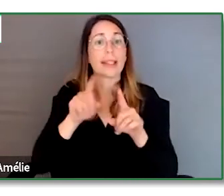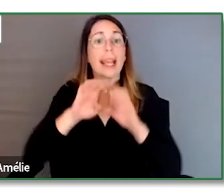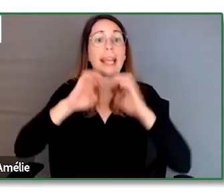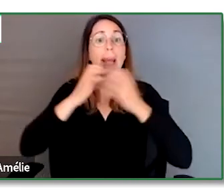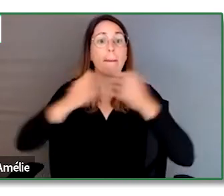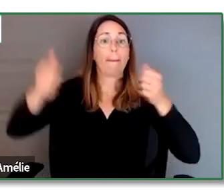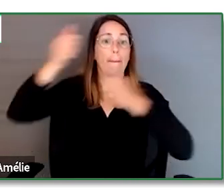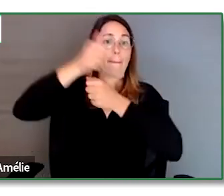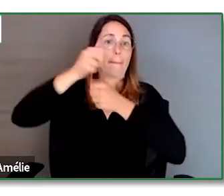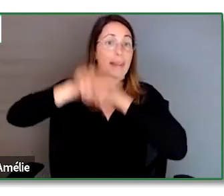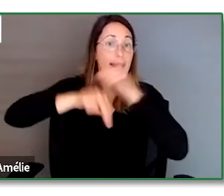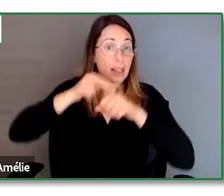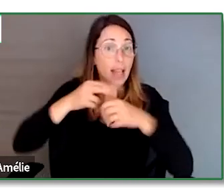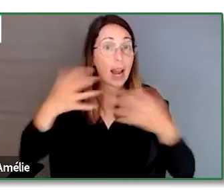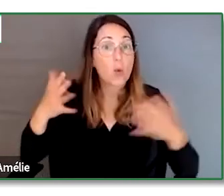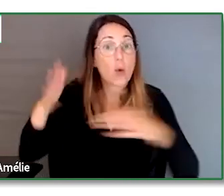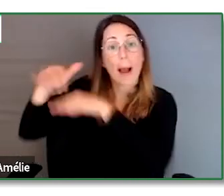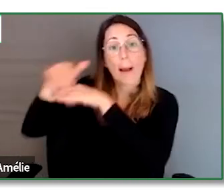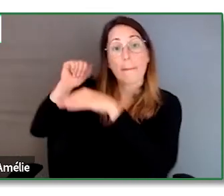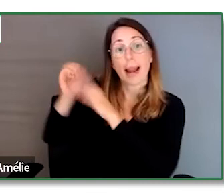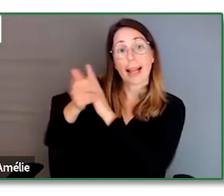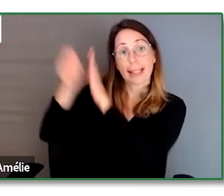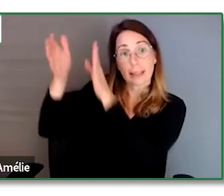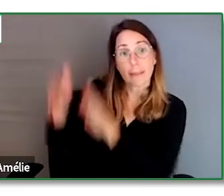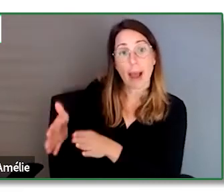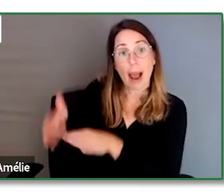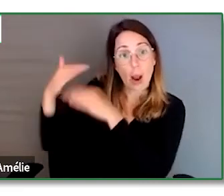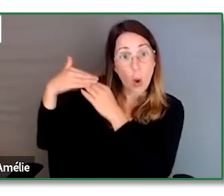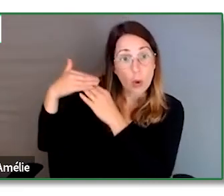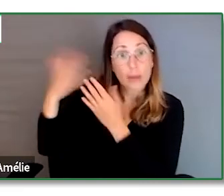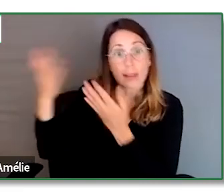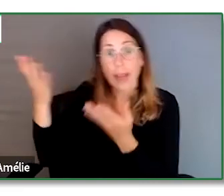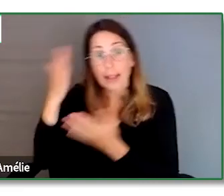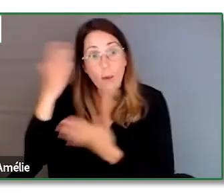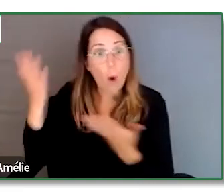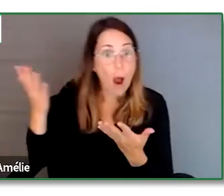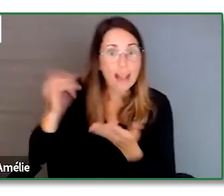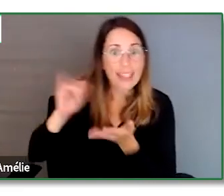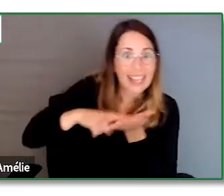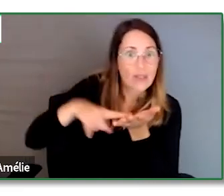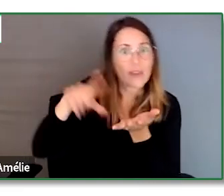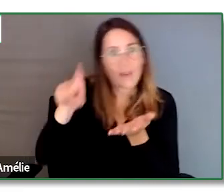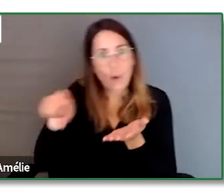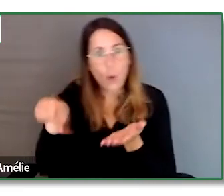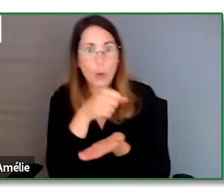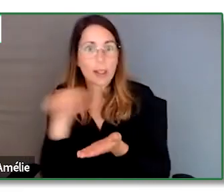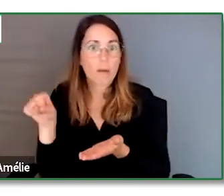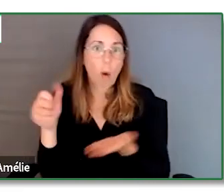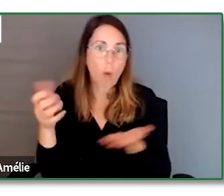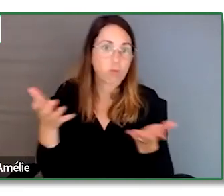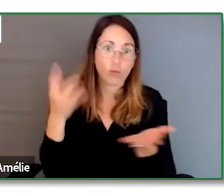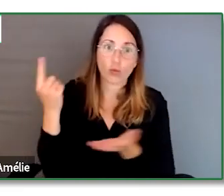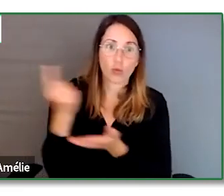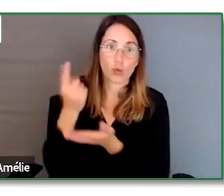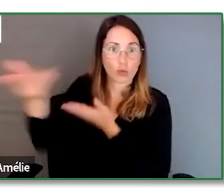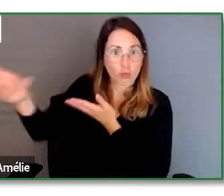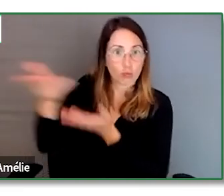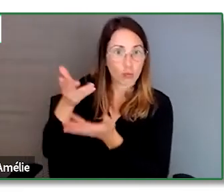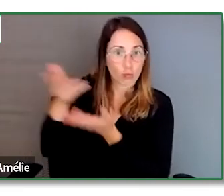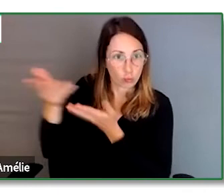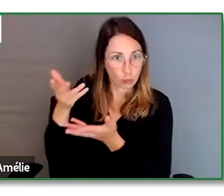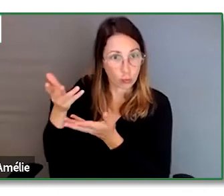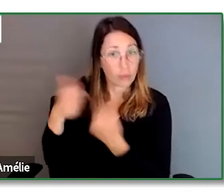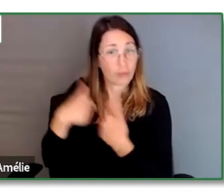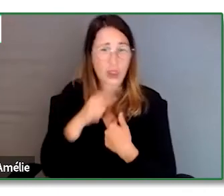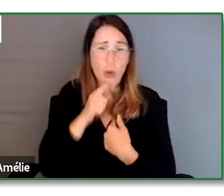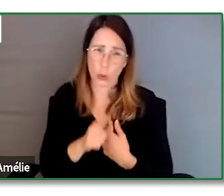si un édifice doit être rénové ou non. Autre chose, mais nous nous assurons que tout soit accessible, ou